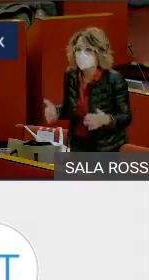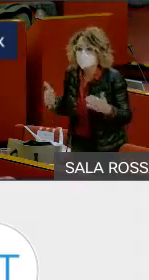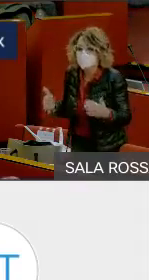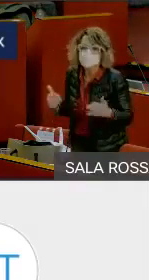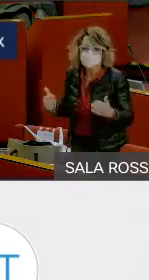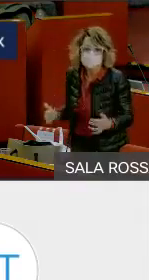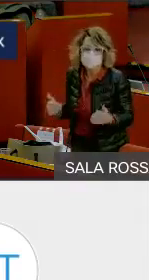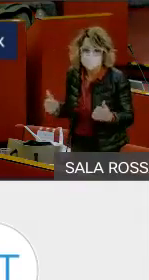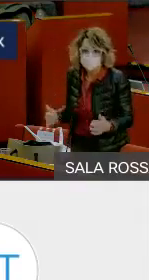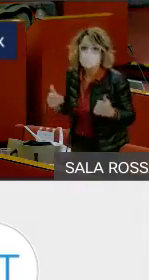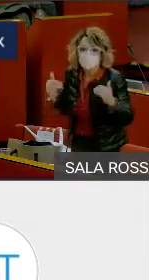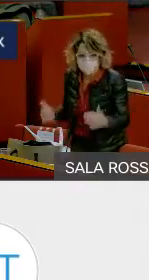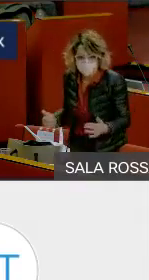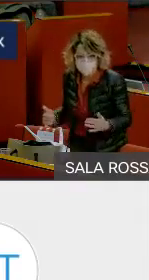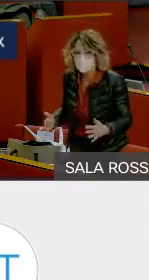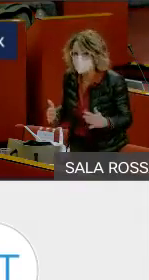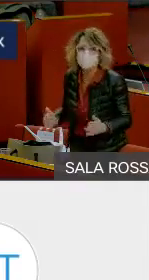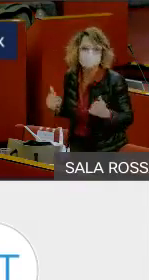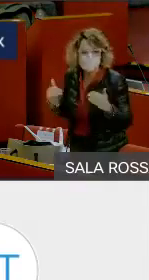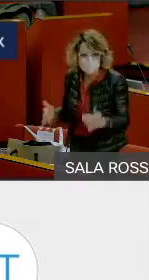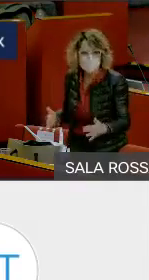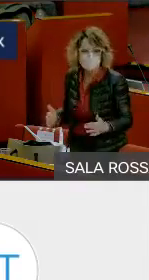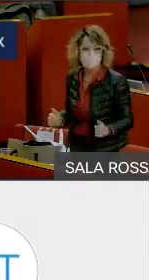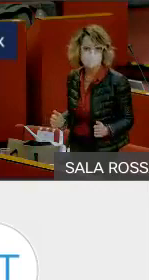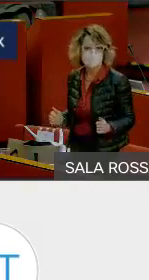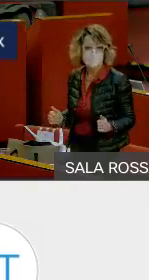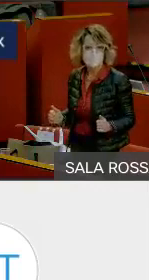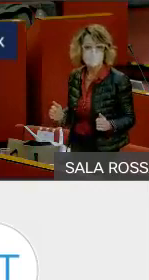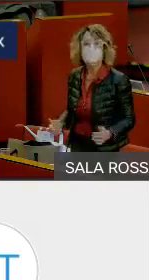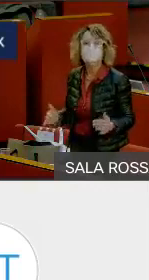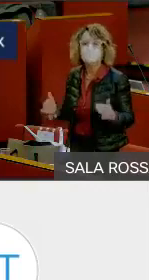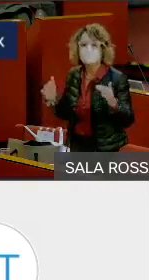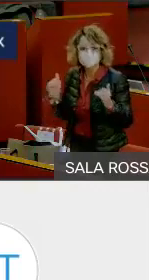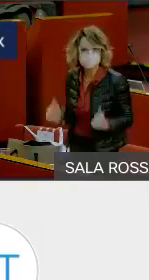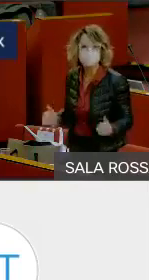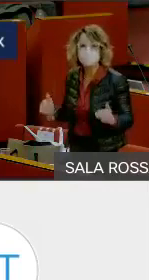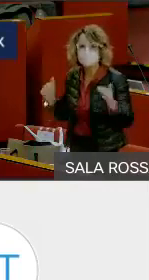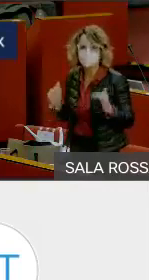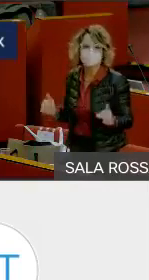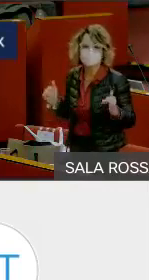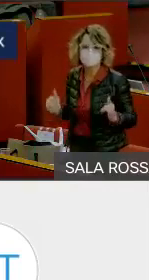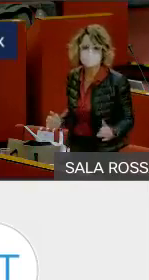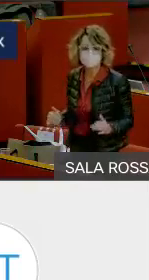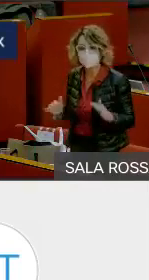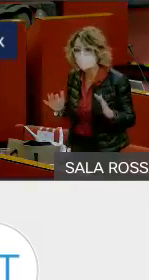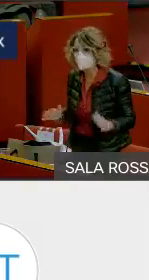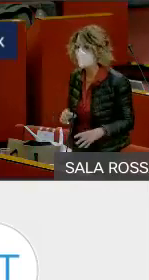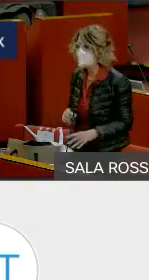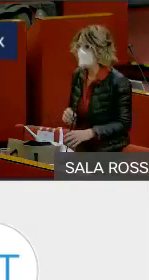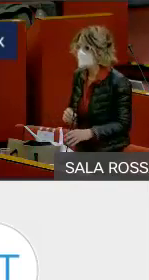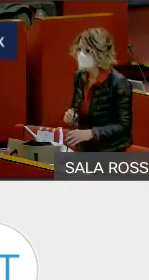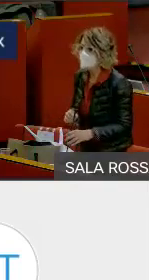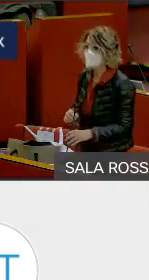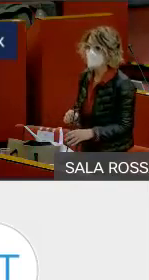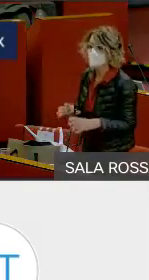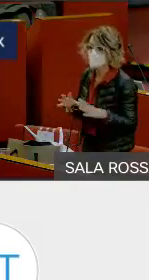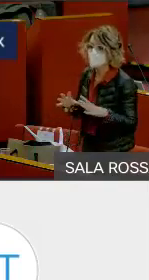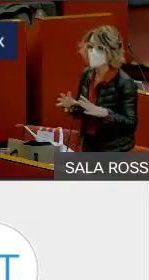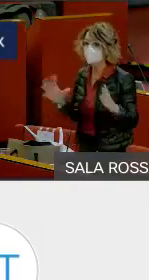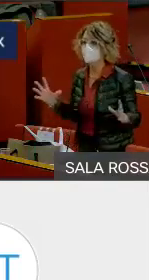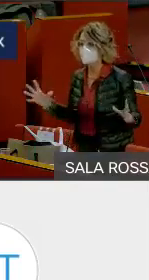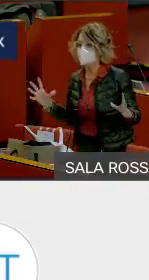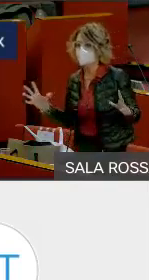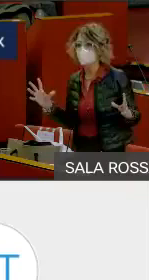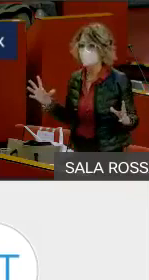che vede le attività commerciali che vi dicono fermati e voi andate avanti con la sensazione di fare sempre bene allora credo che una